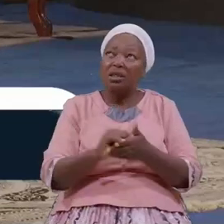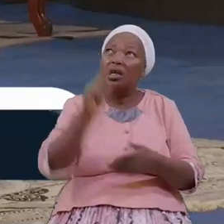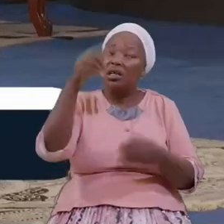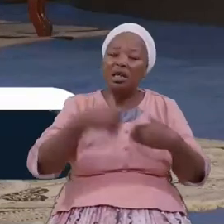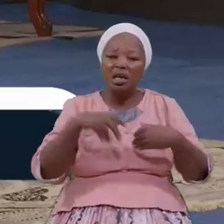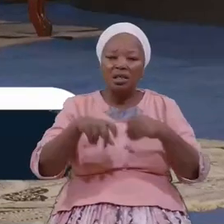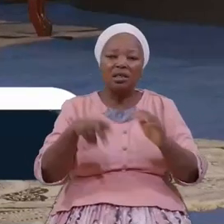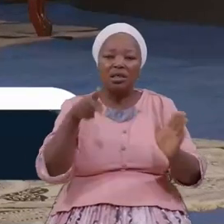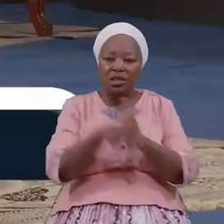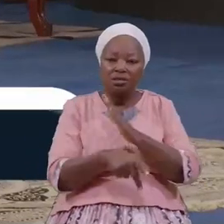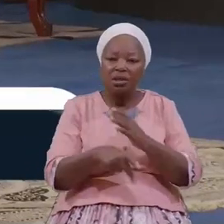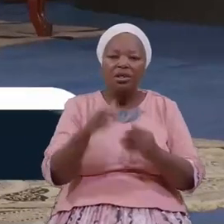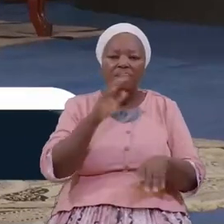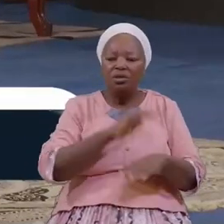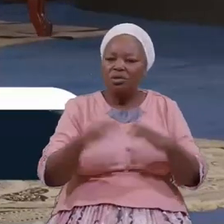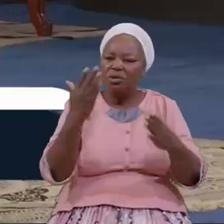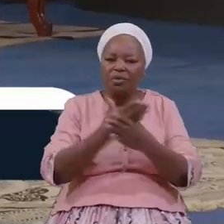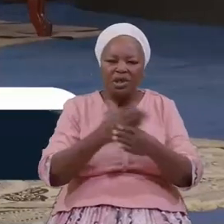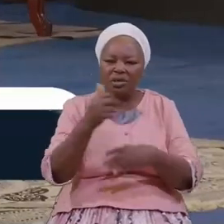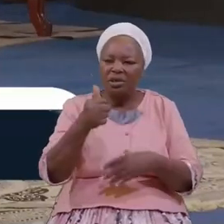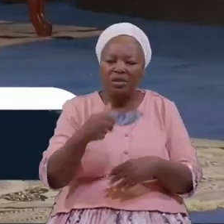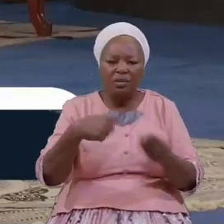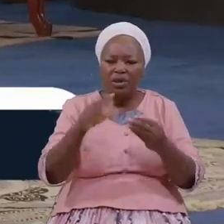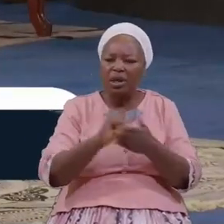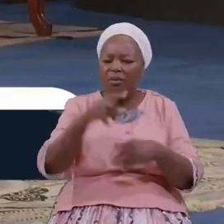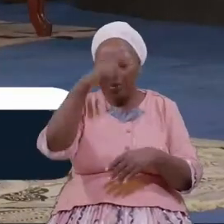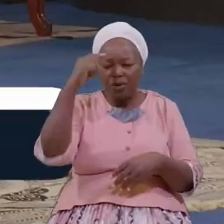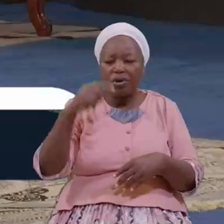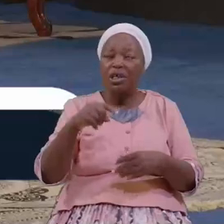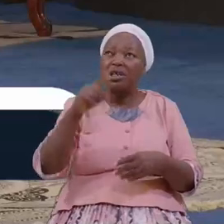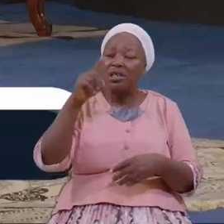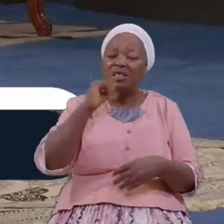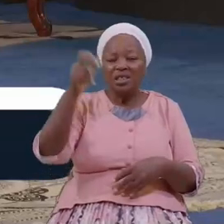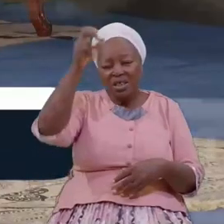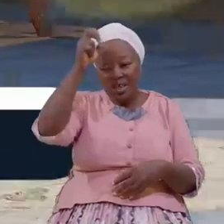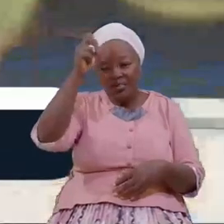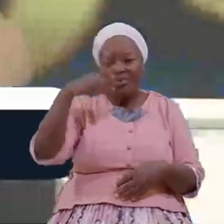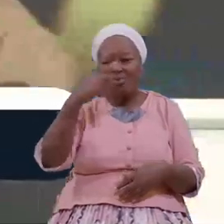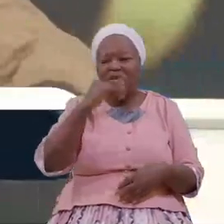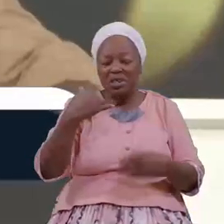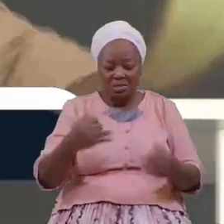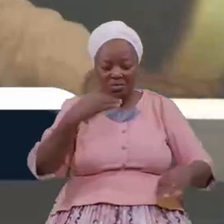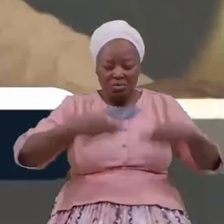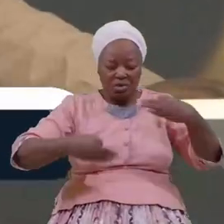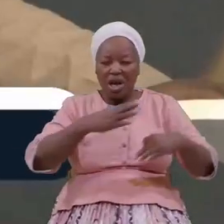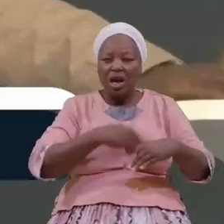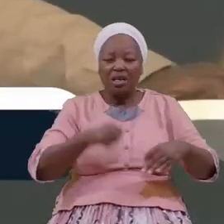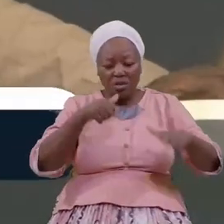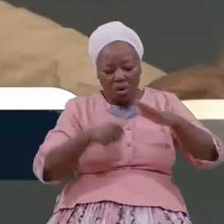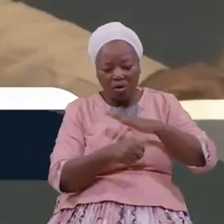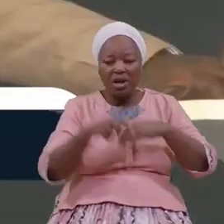qu'il a tué, ne vous en faites pas. Après tout, il est Satan qui est déjà jugé et est